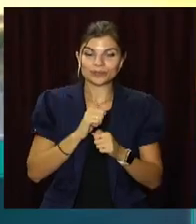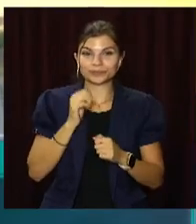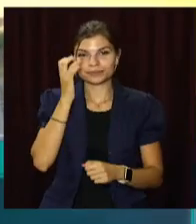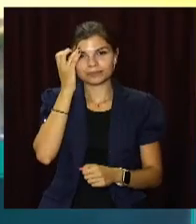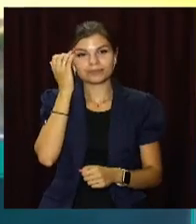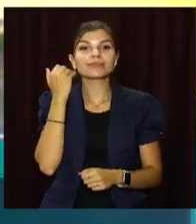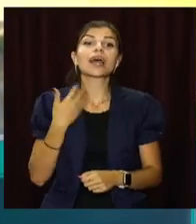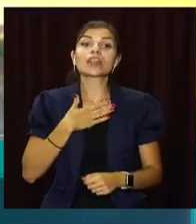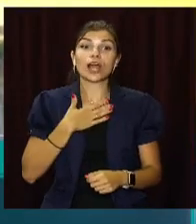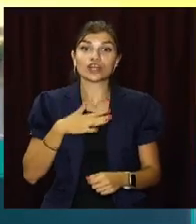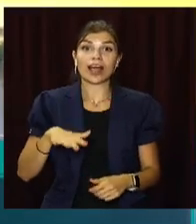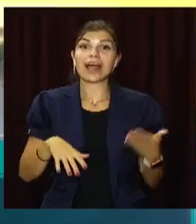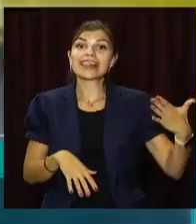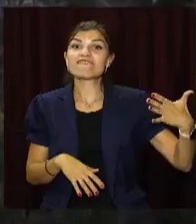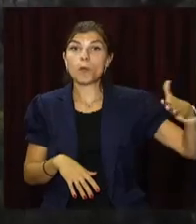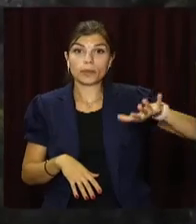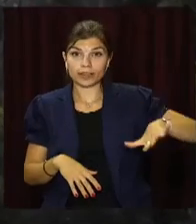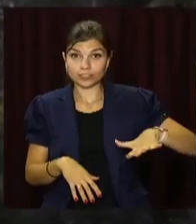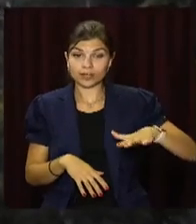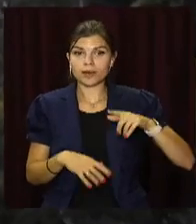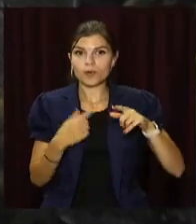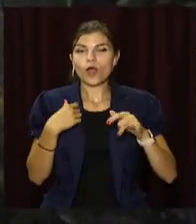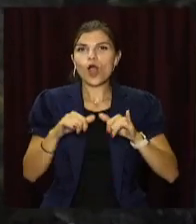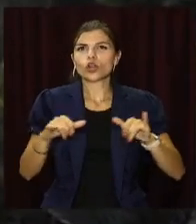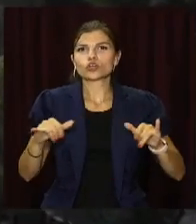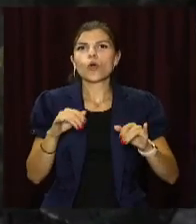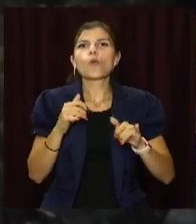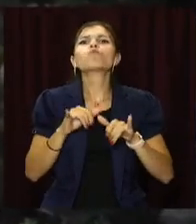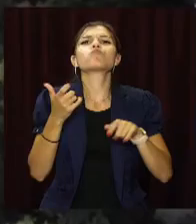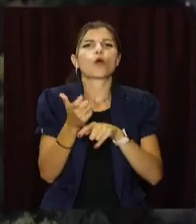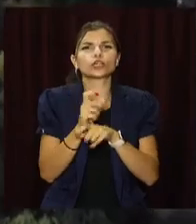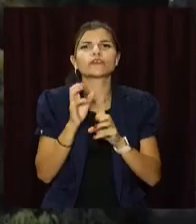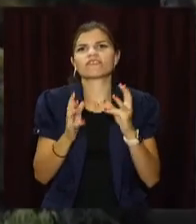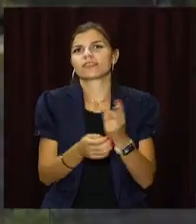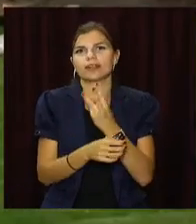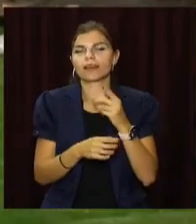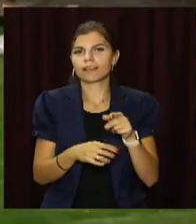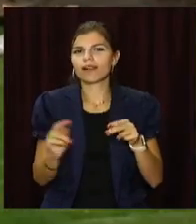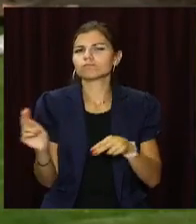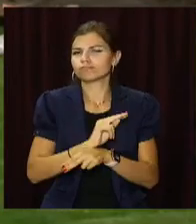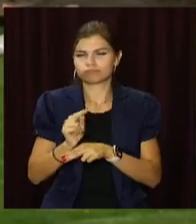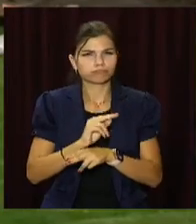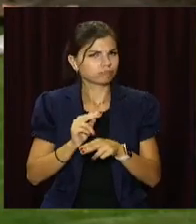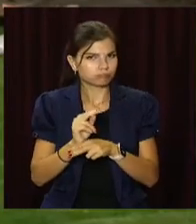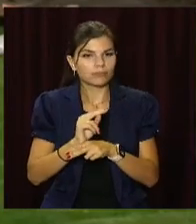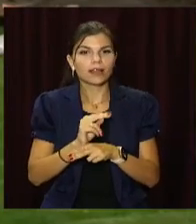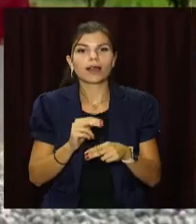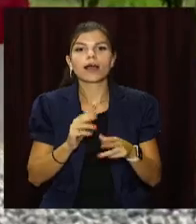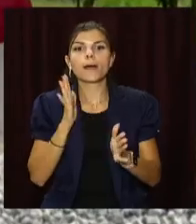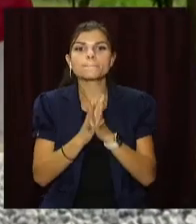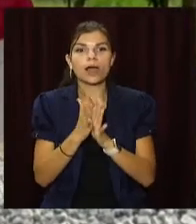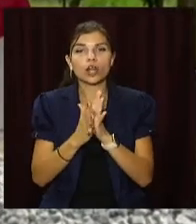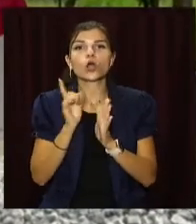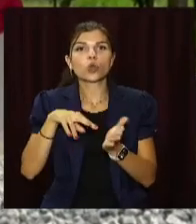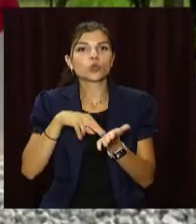нашого лівобережного парку в цьому році ми його розширяємо більше, ніж в 3 рази. Там зараз повним ходом також ведуться роботи. Лівобережний парк ми